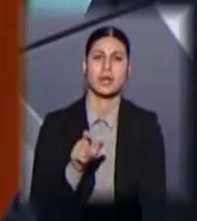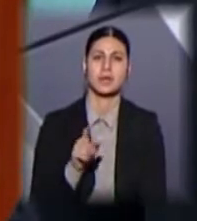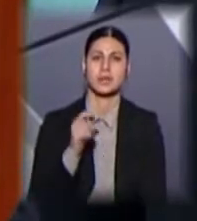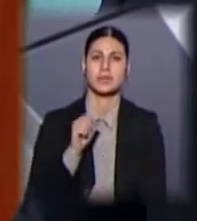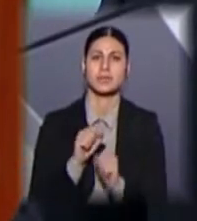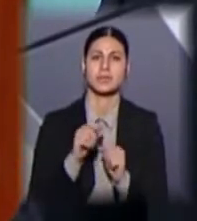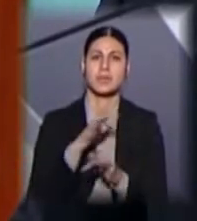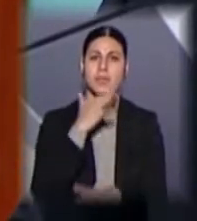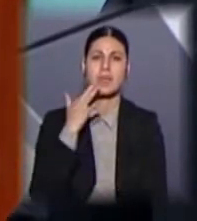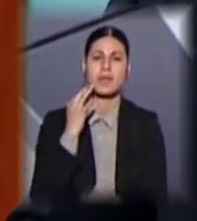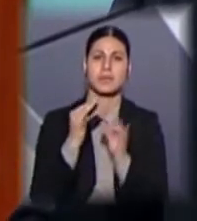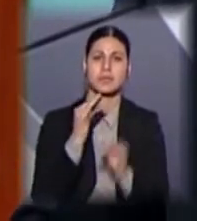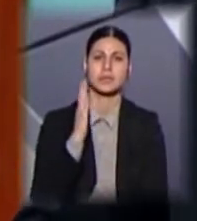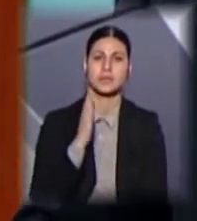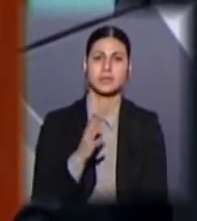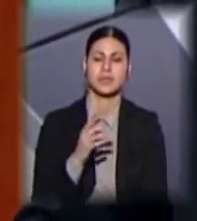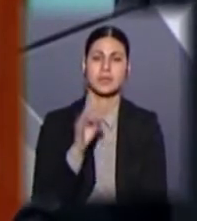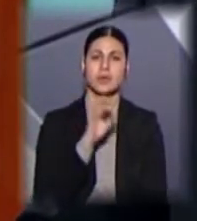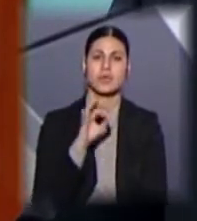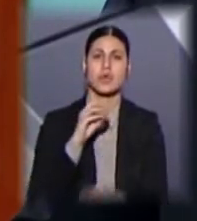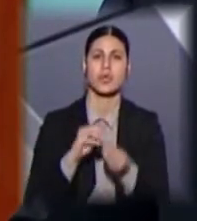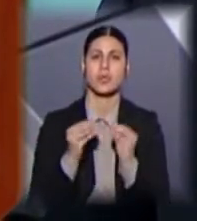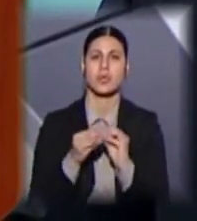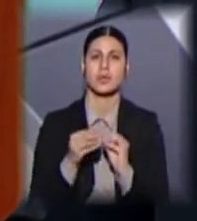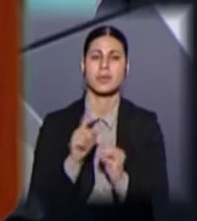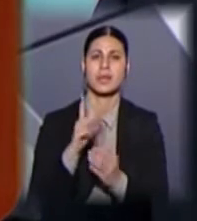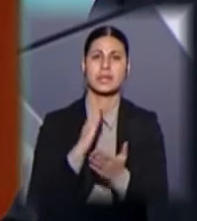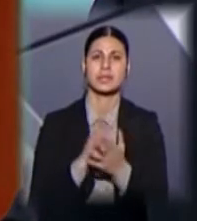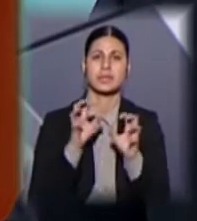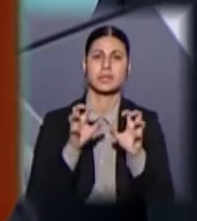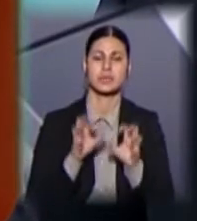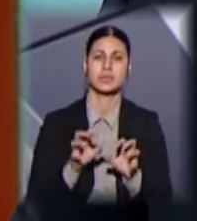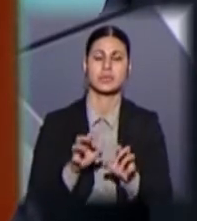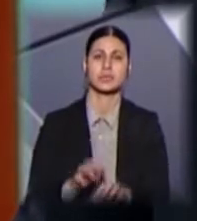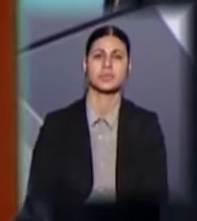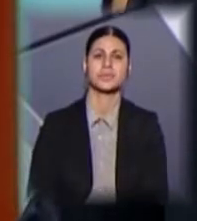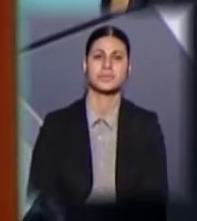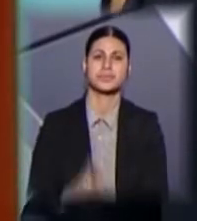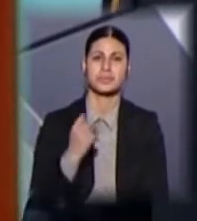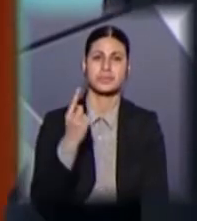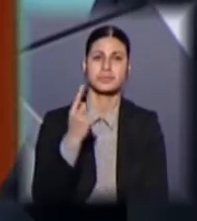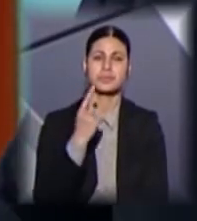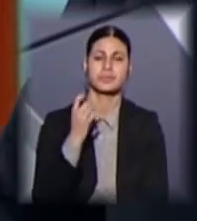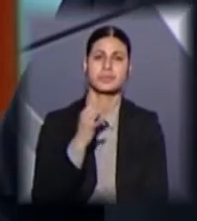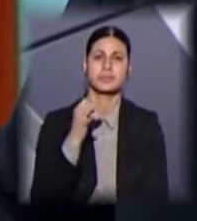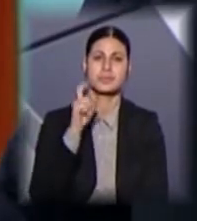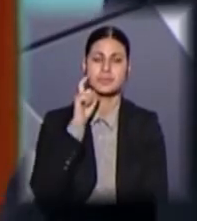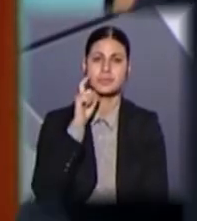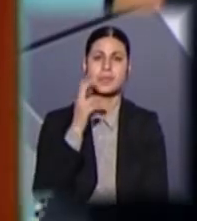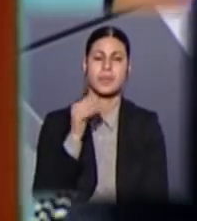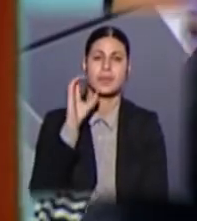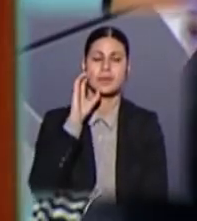ვრცლად ისაუბრებს გიორგი მშვენიერაძე იმ პრობლემატიკაზე, რაც თქვათ კონსტიტუციური თვალსაზრისით ახლავს. გიორგი, გამობრძანდეთ თქვენც.